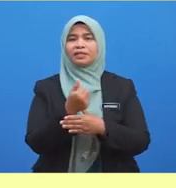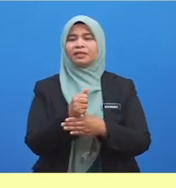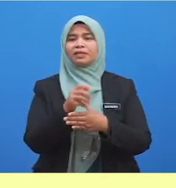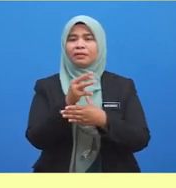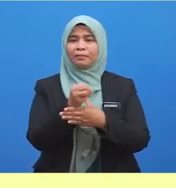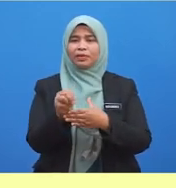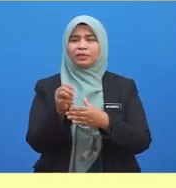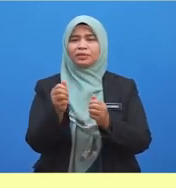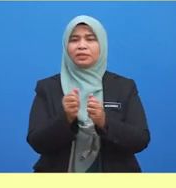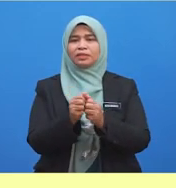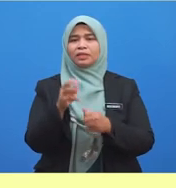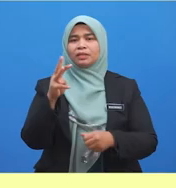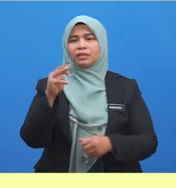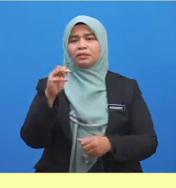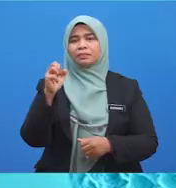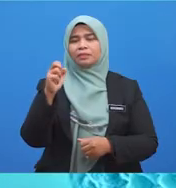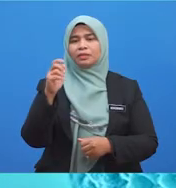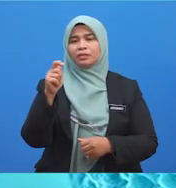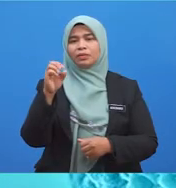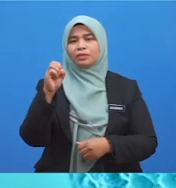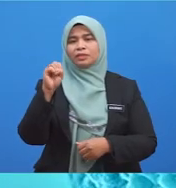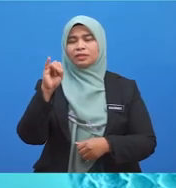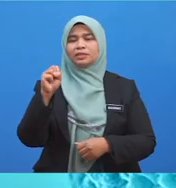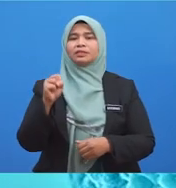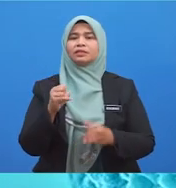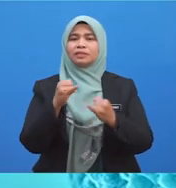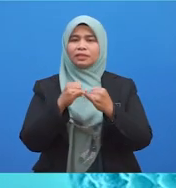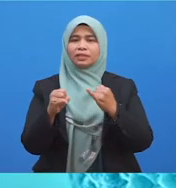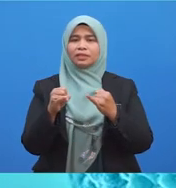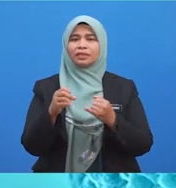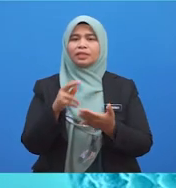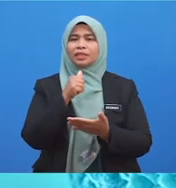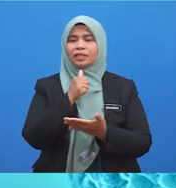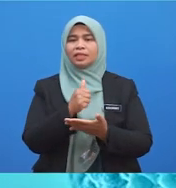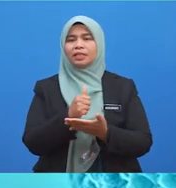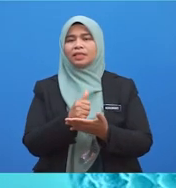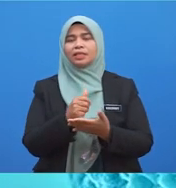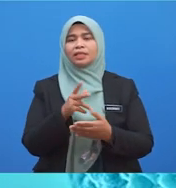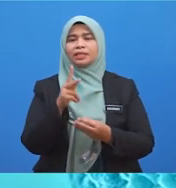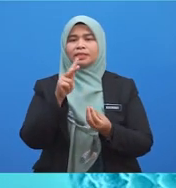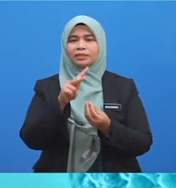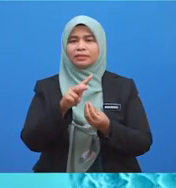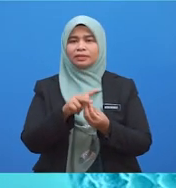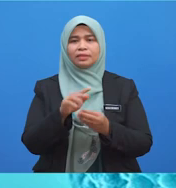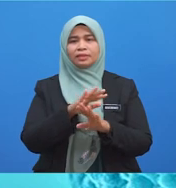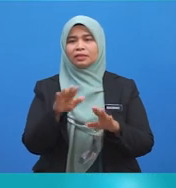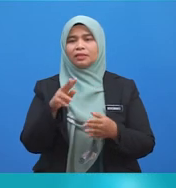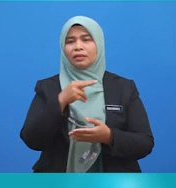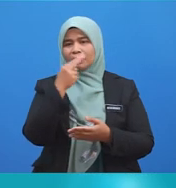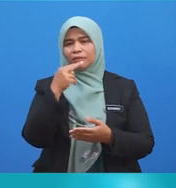dalam pesakit sindrom Down. Tanpa membuang masa, mari kita teruskan pembelajaran